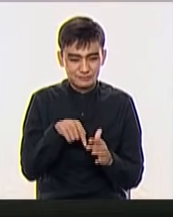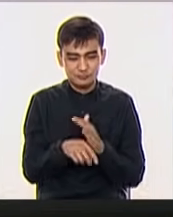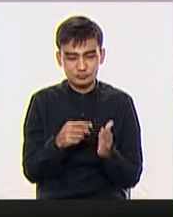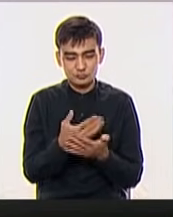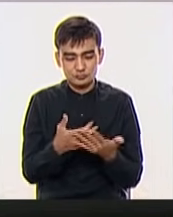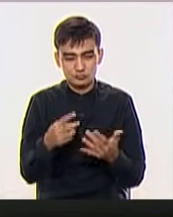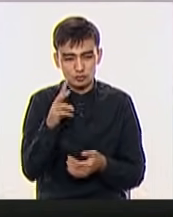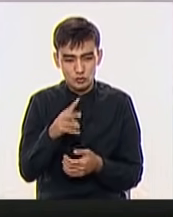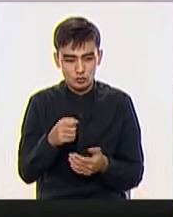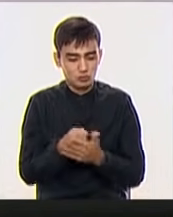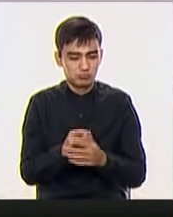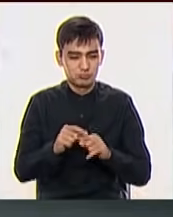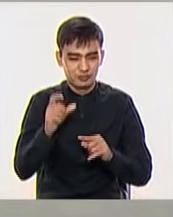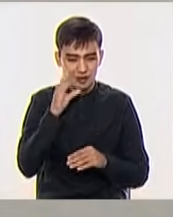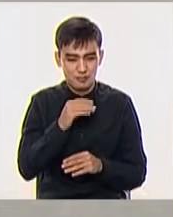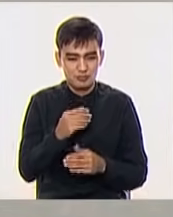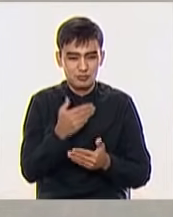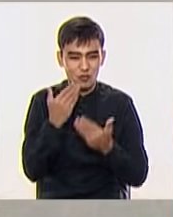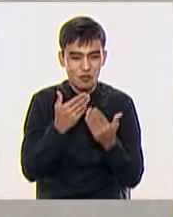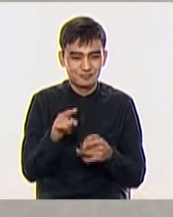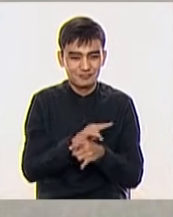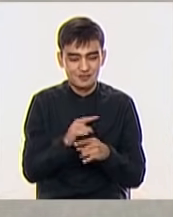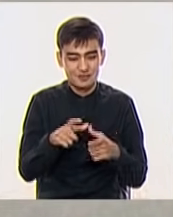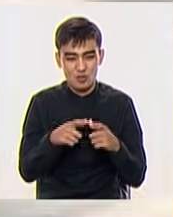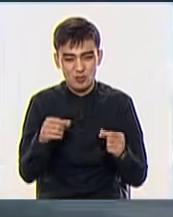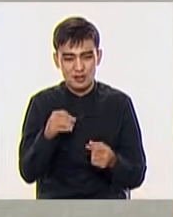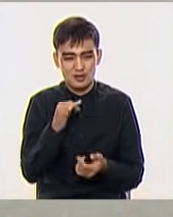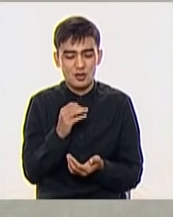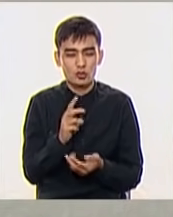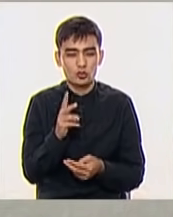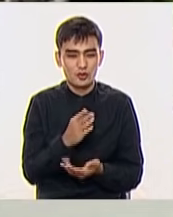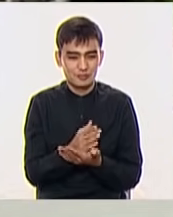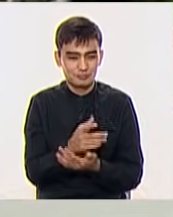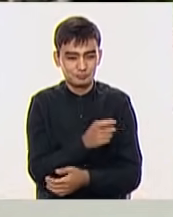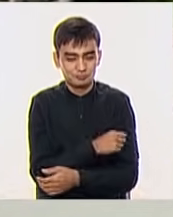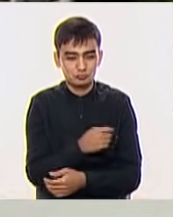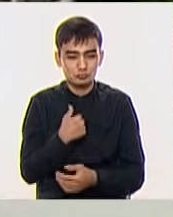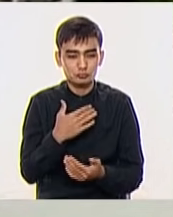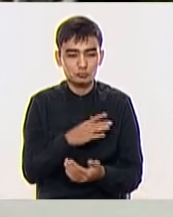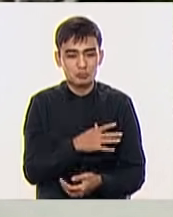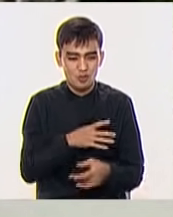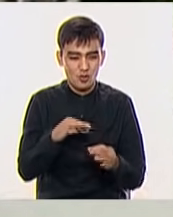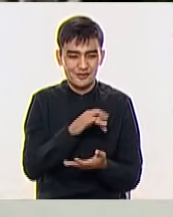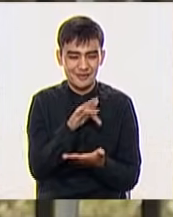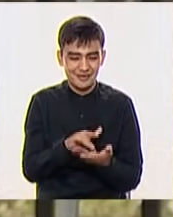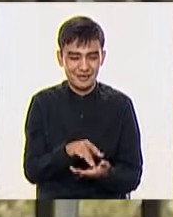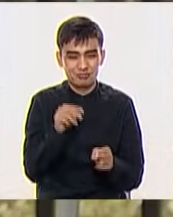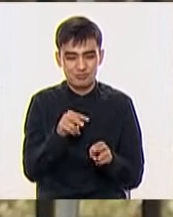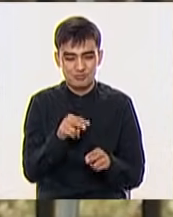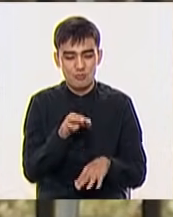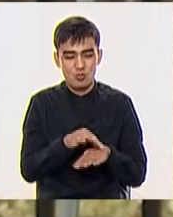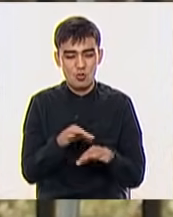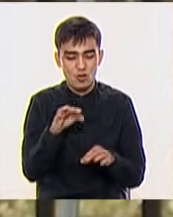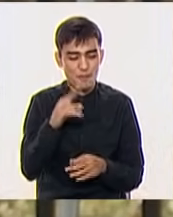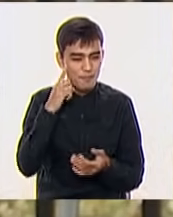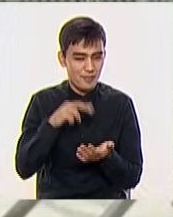до нескольких тысяч. Особенным спросом фальшивки пользуются у антипрививочников. Несмотря на это, в Центре контроля заболеваний